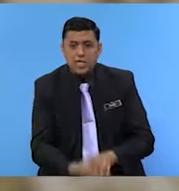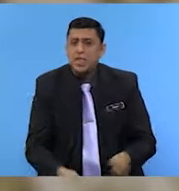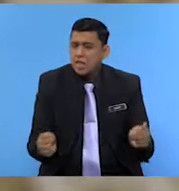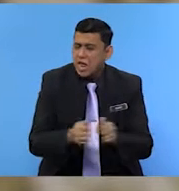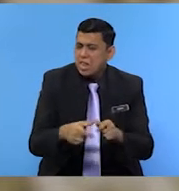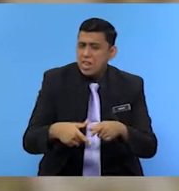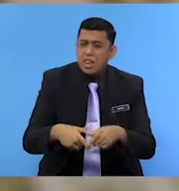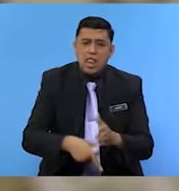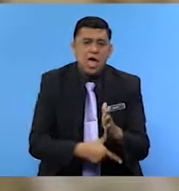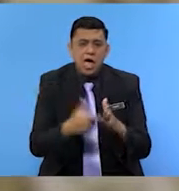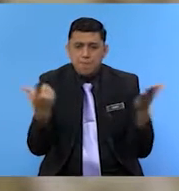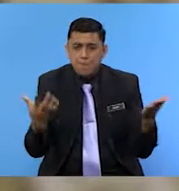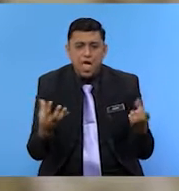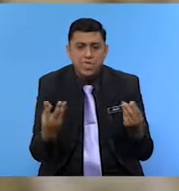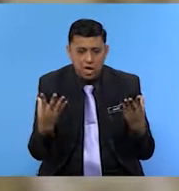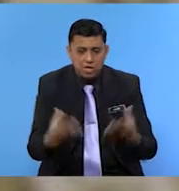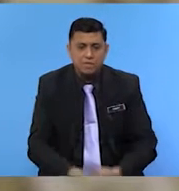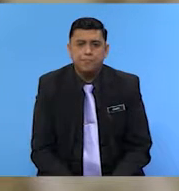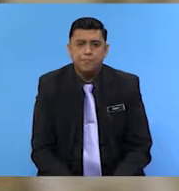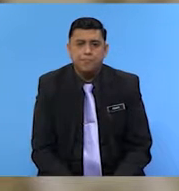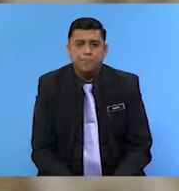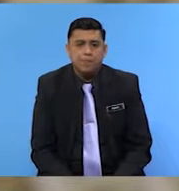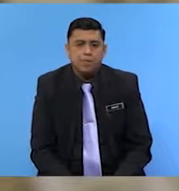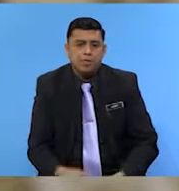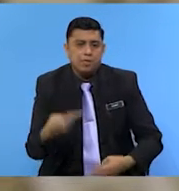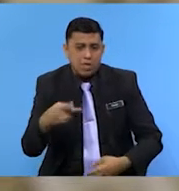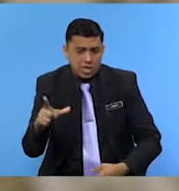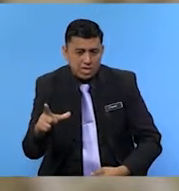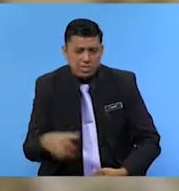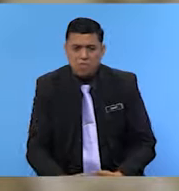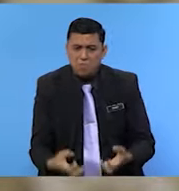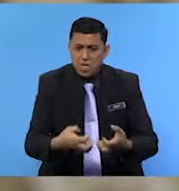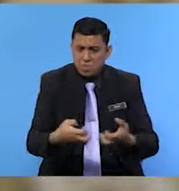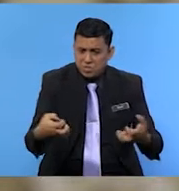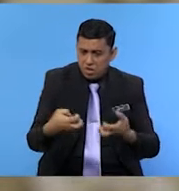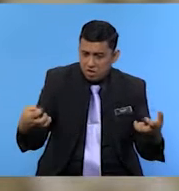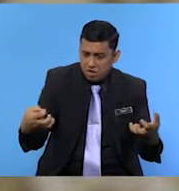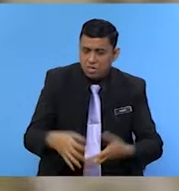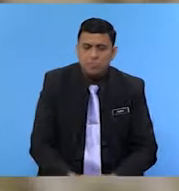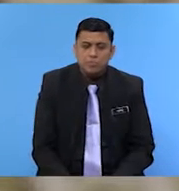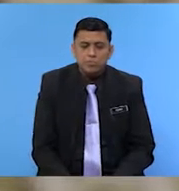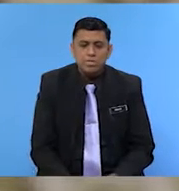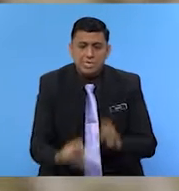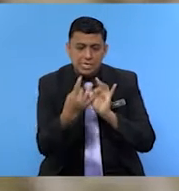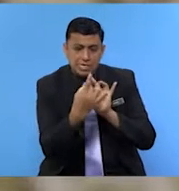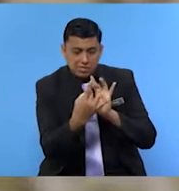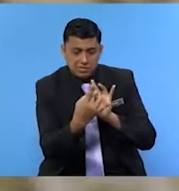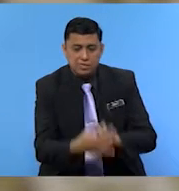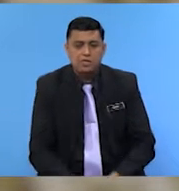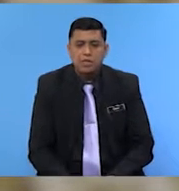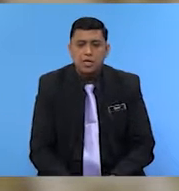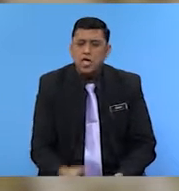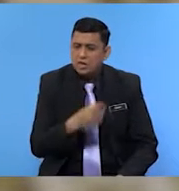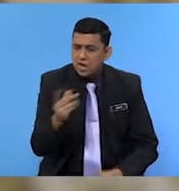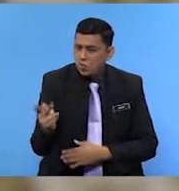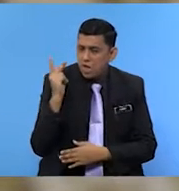kerana tinggal di wilayah yang berbeza. Hal ini akan merenggangkan lagi perhubungan dan interaksi serta memperkuatkan